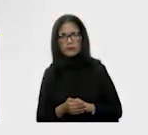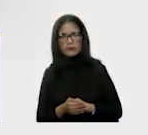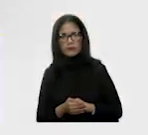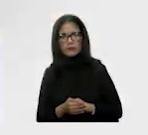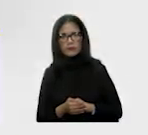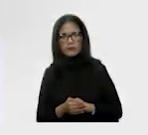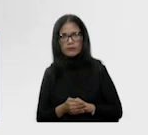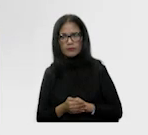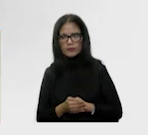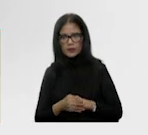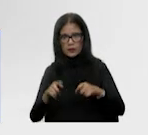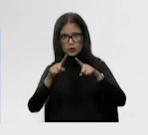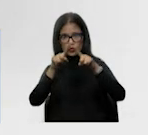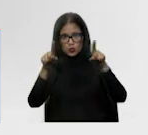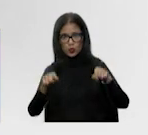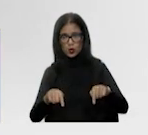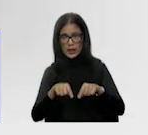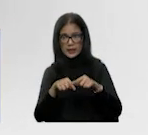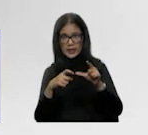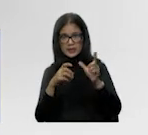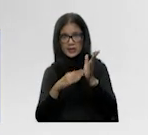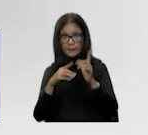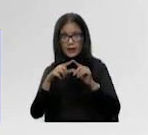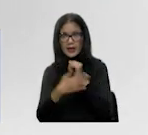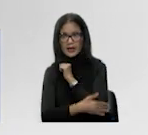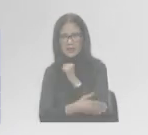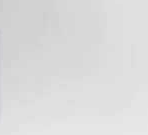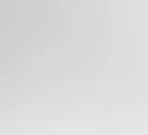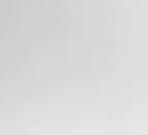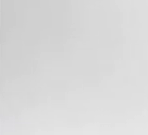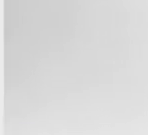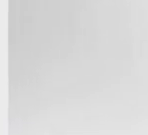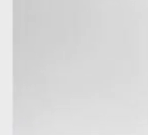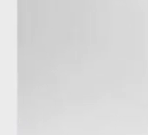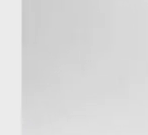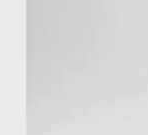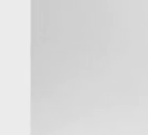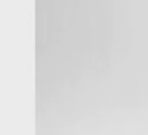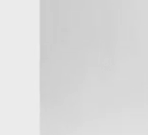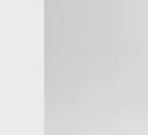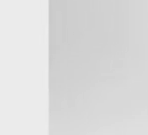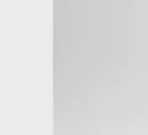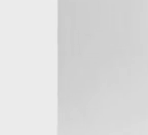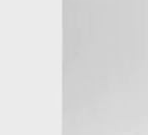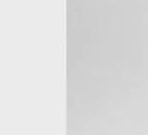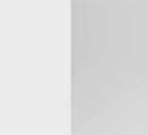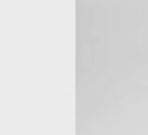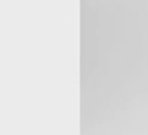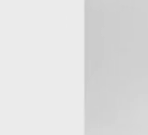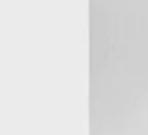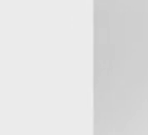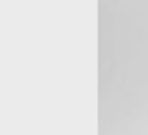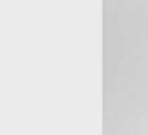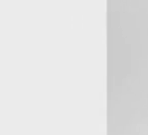Dalam surat edaran SMA Negeri 6 Denpasar Bali, tertulis permintaan sumbangan untuk pengadaan pendingin ruangan atau AC di masing-masing